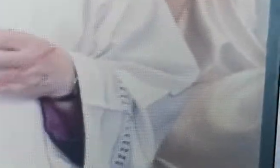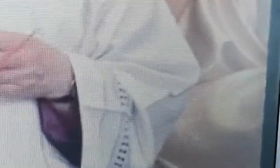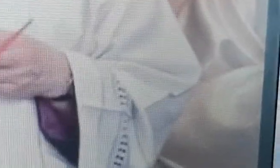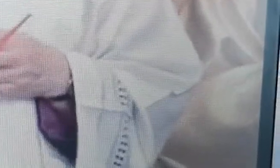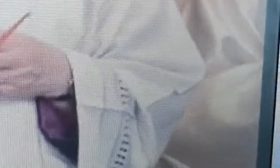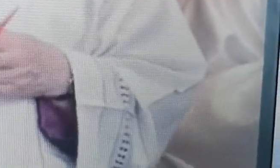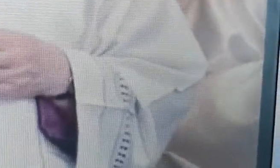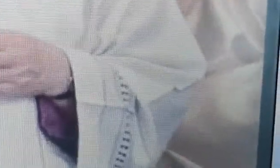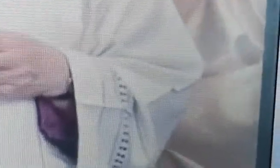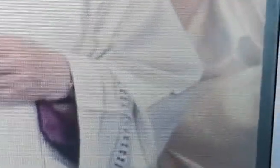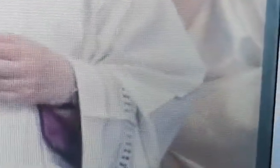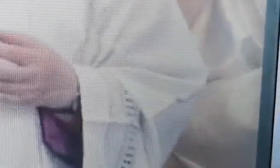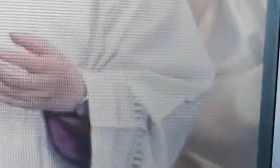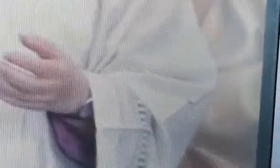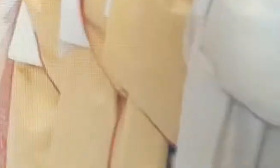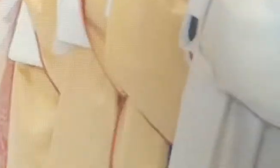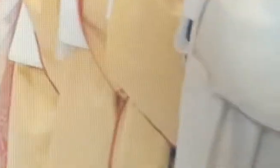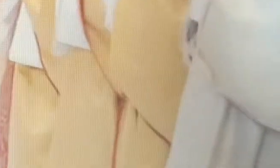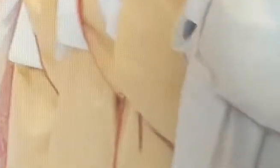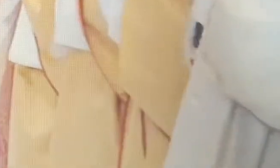Franciscus.